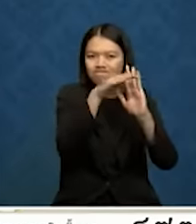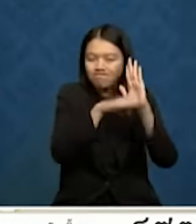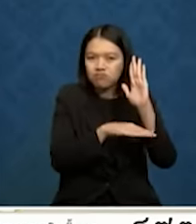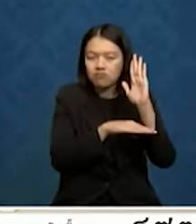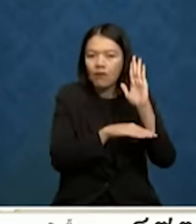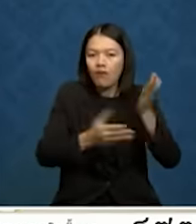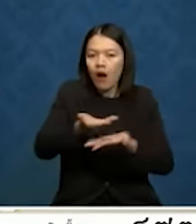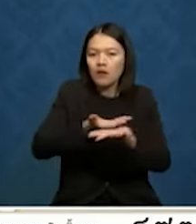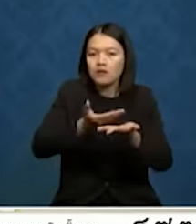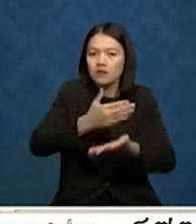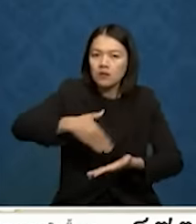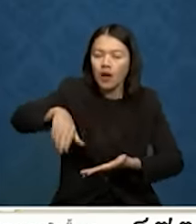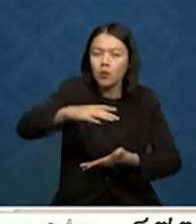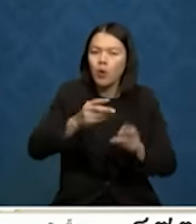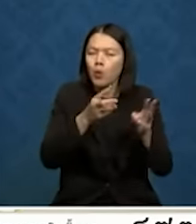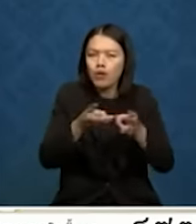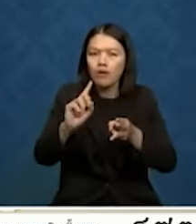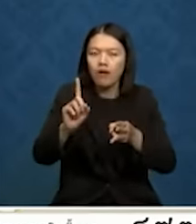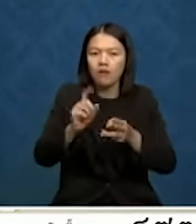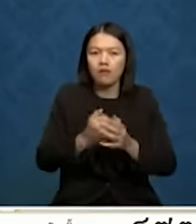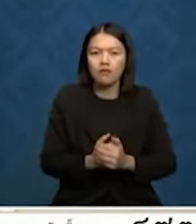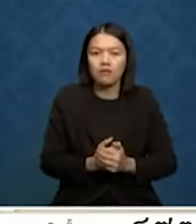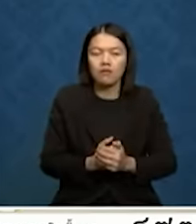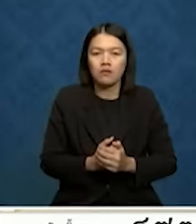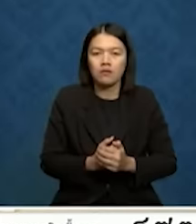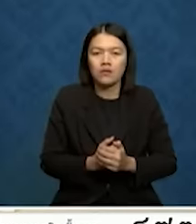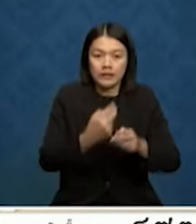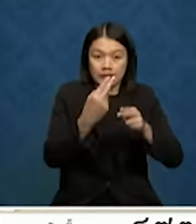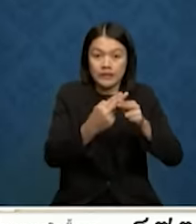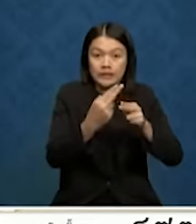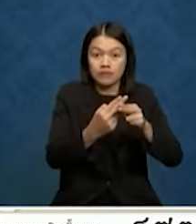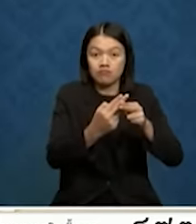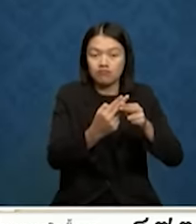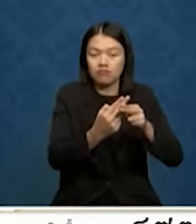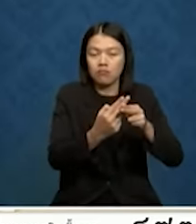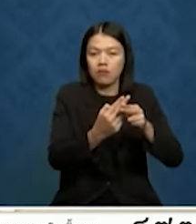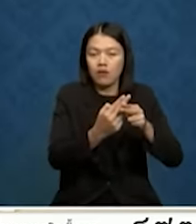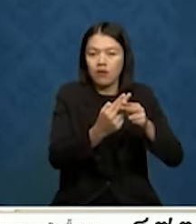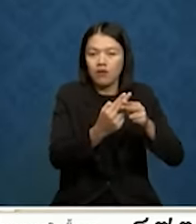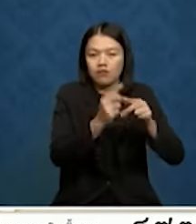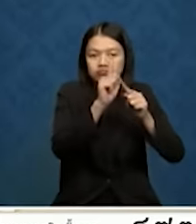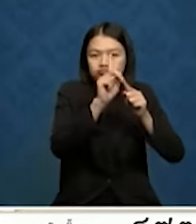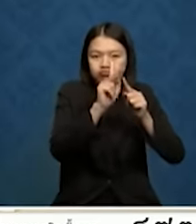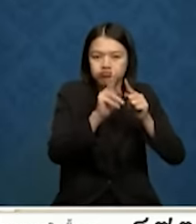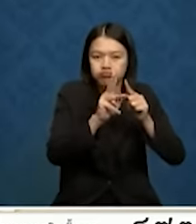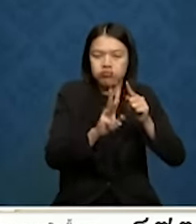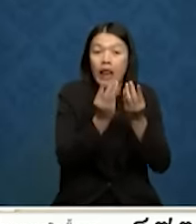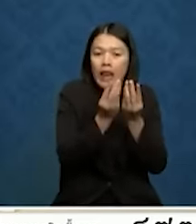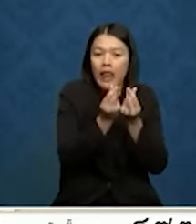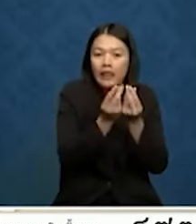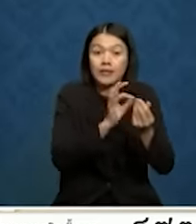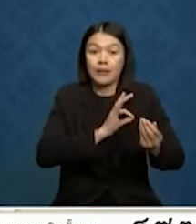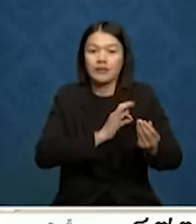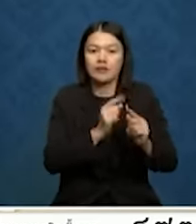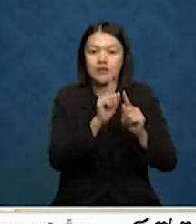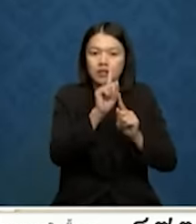ารือต่อที่ประชุมว่าเราจะใช้วิธีเรียกชื่อสมาชิกตามลำดับเลขที่ประจำตัวสมา